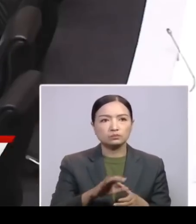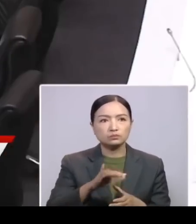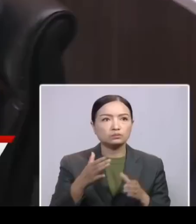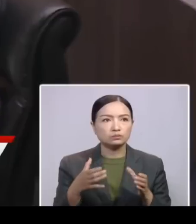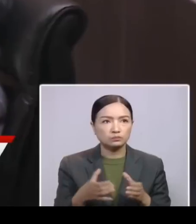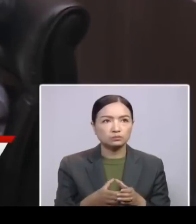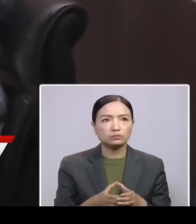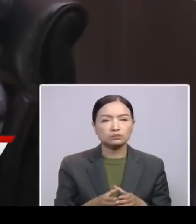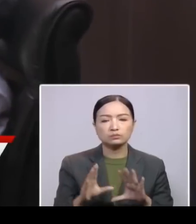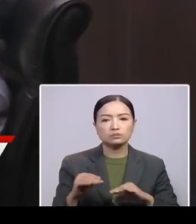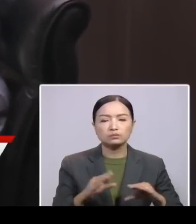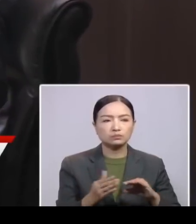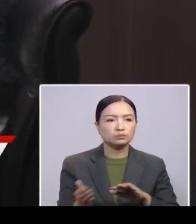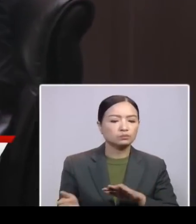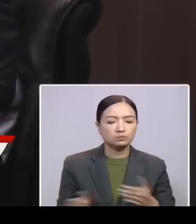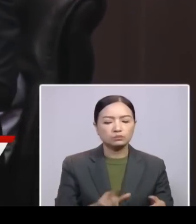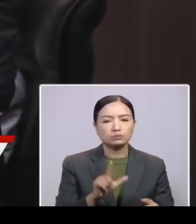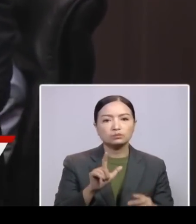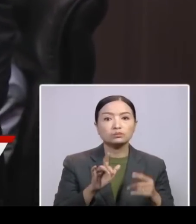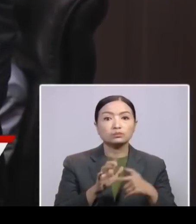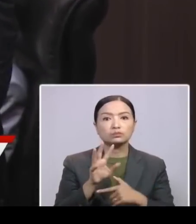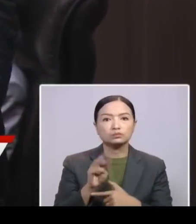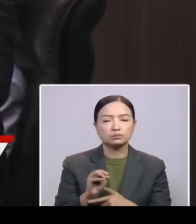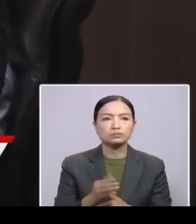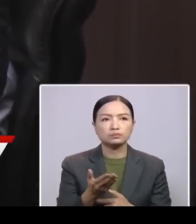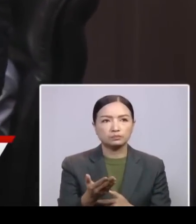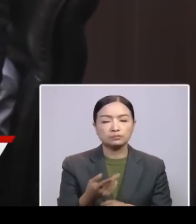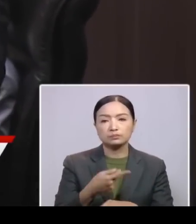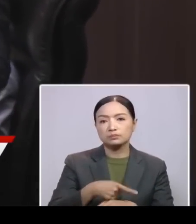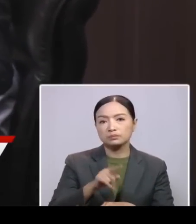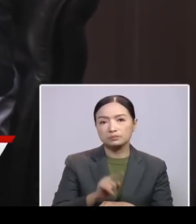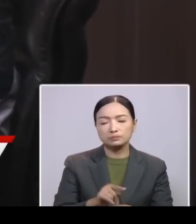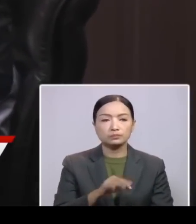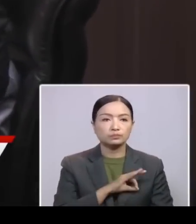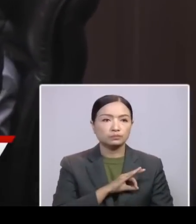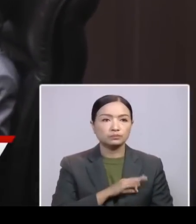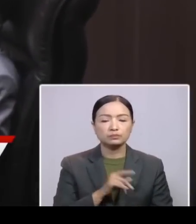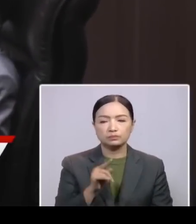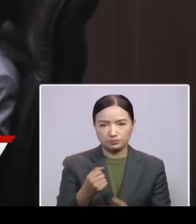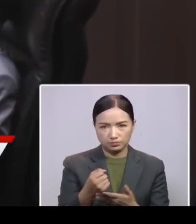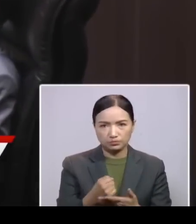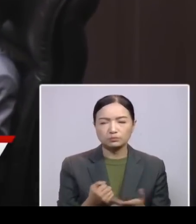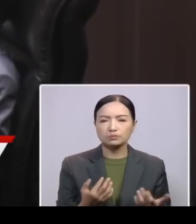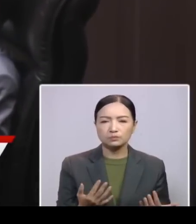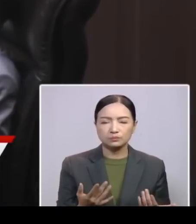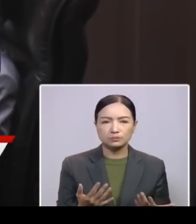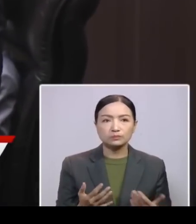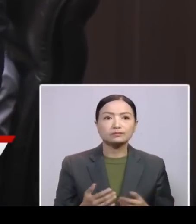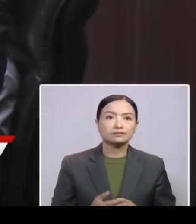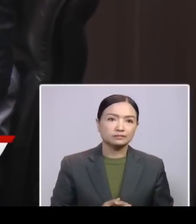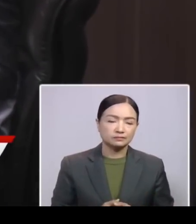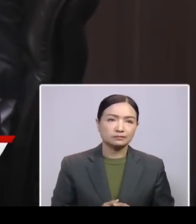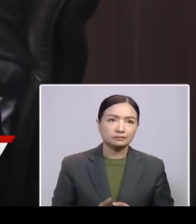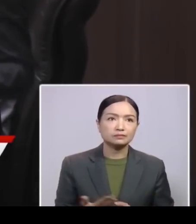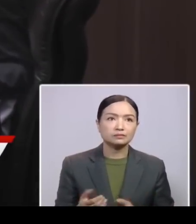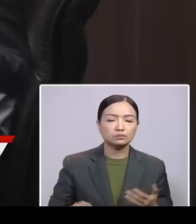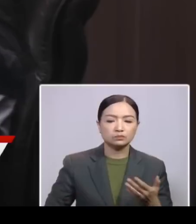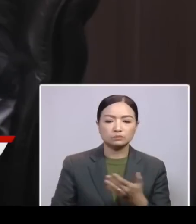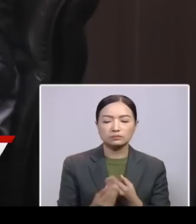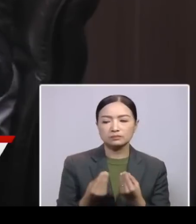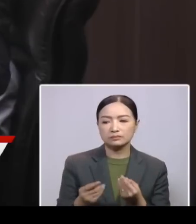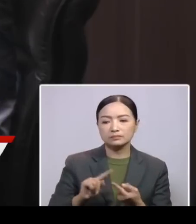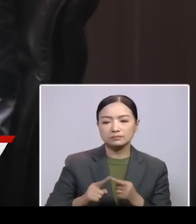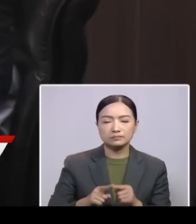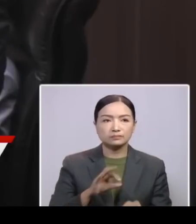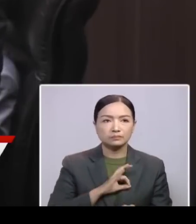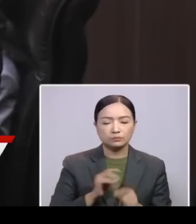างองค์ประชุมล้มองค์ประชุมนะคะก็ขอให้ประธานแล้วก็สมาชิกเนี่ยช่วยกันรอหน่อยค่ะแล้วก็ขอให้เปิดโอกาสให้เพื่อนสมาชิ